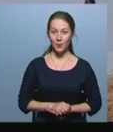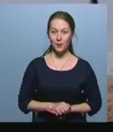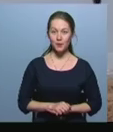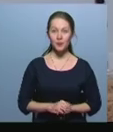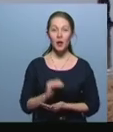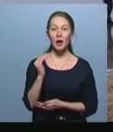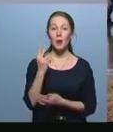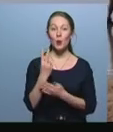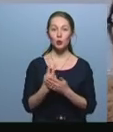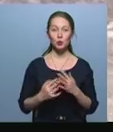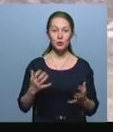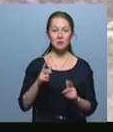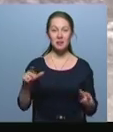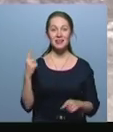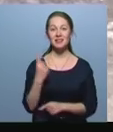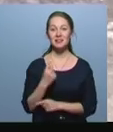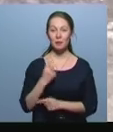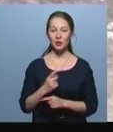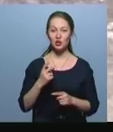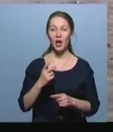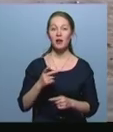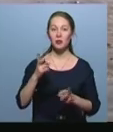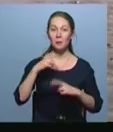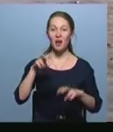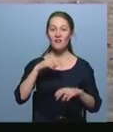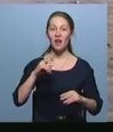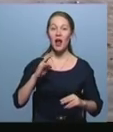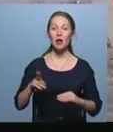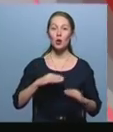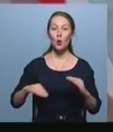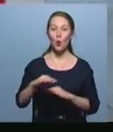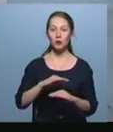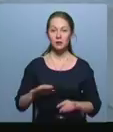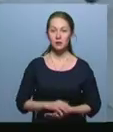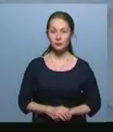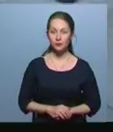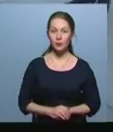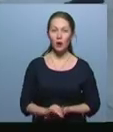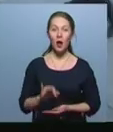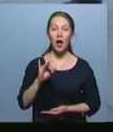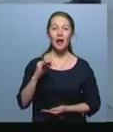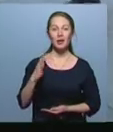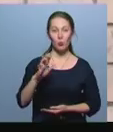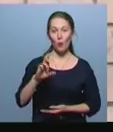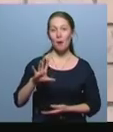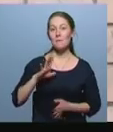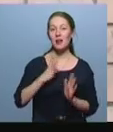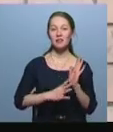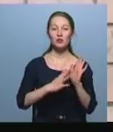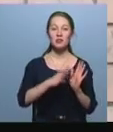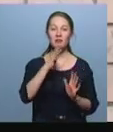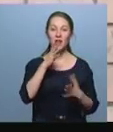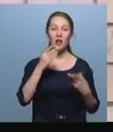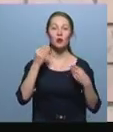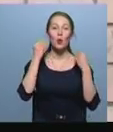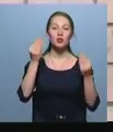Ребенок утонул. Спасатели запрещают проверять на прочность первый лед. И ему было бы 99. Ко дню рождения